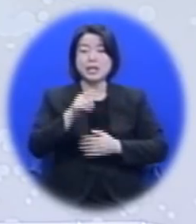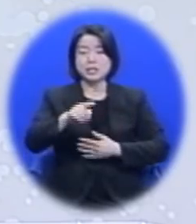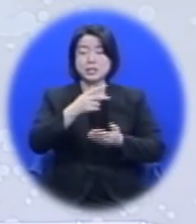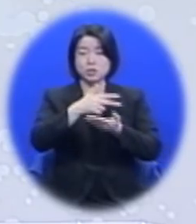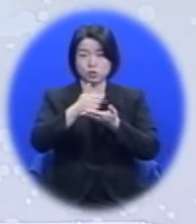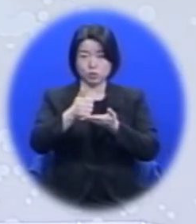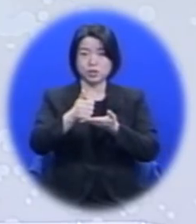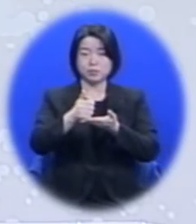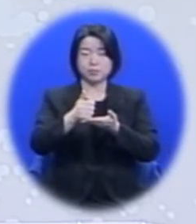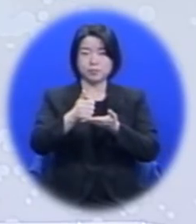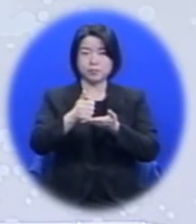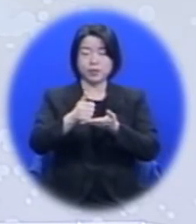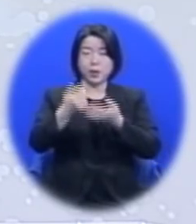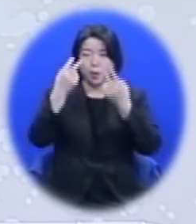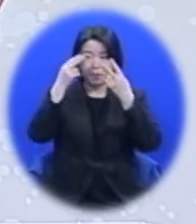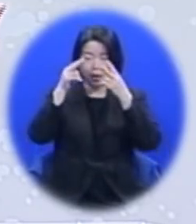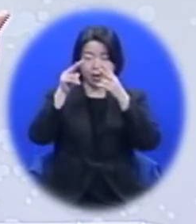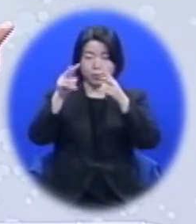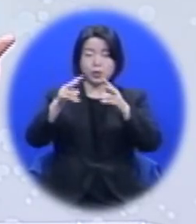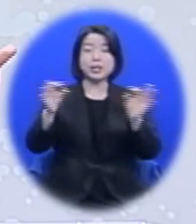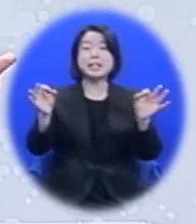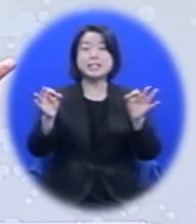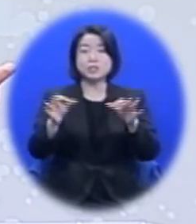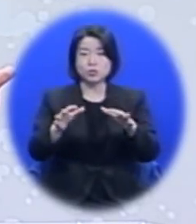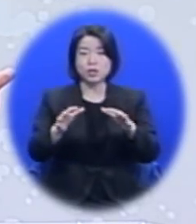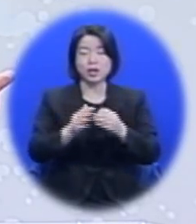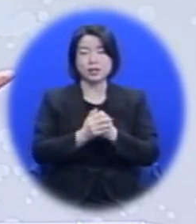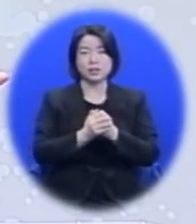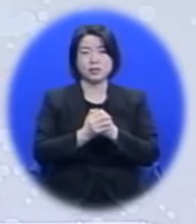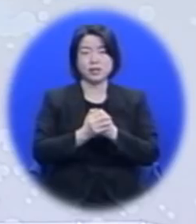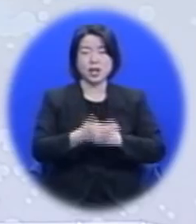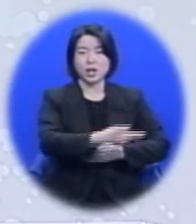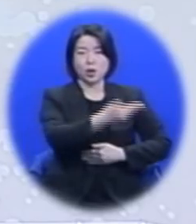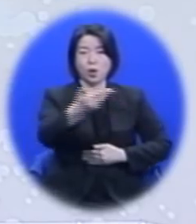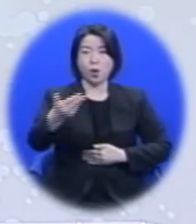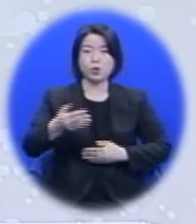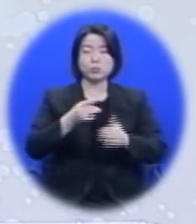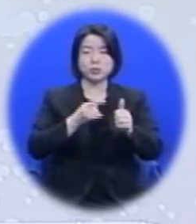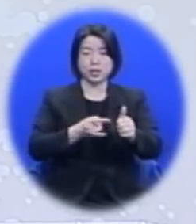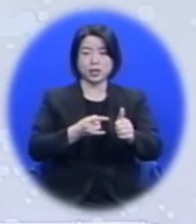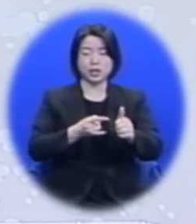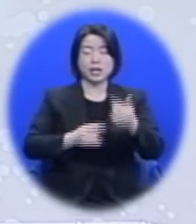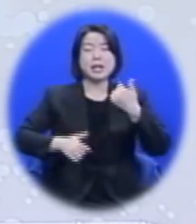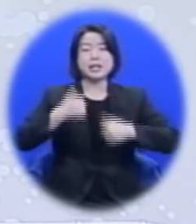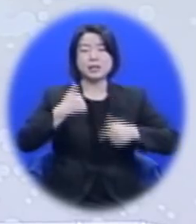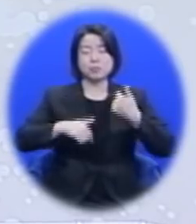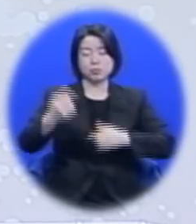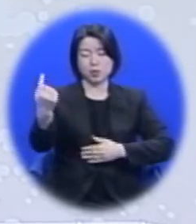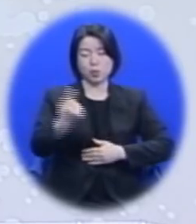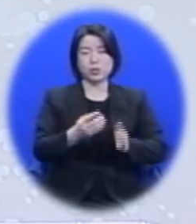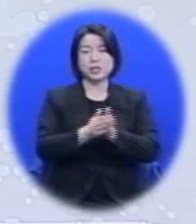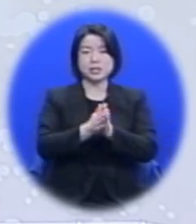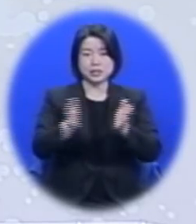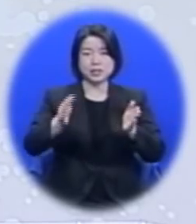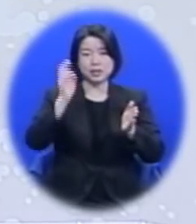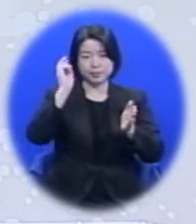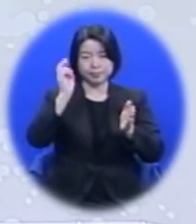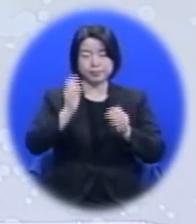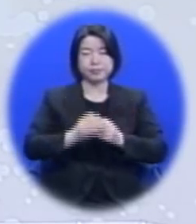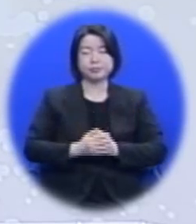주님을 바라보게 되는 순간에 여러분에게는 기쁨이 오기 시작합니다.